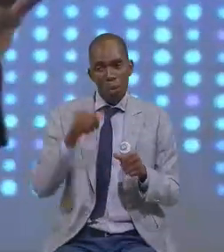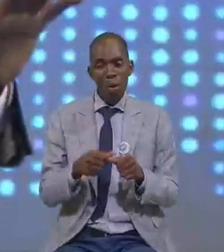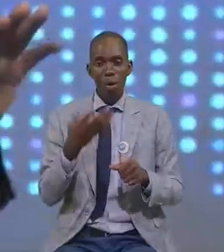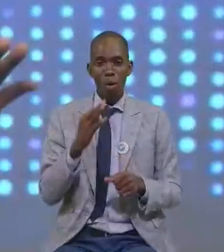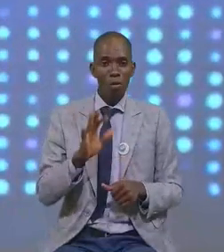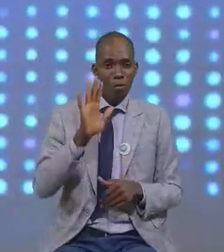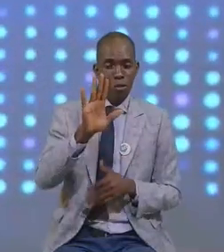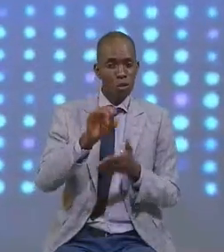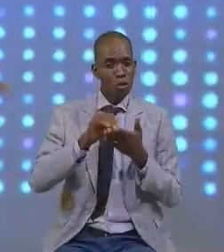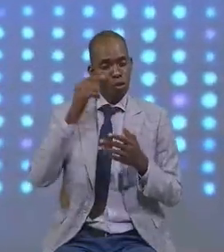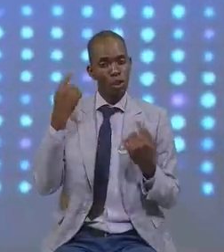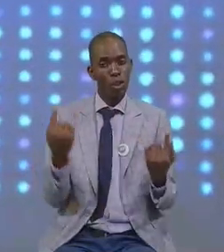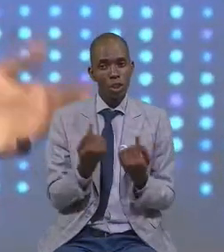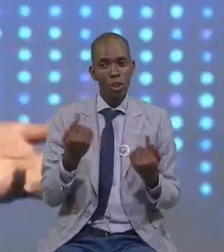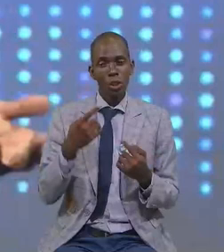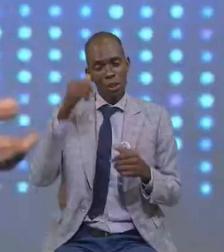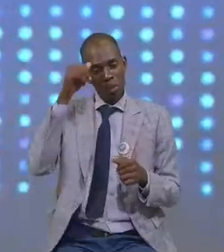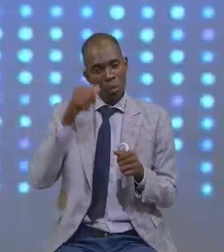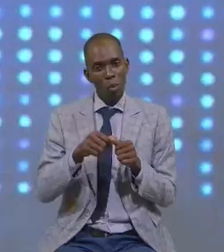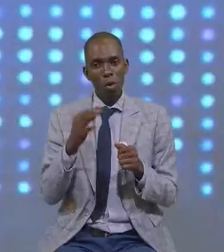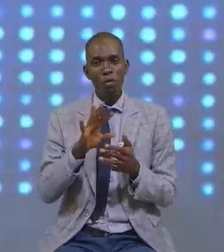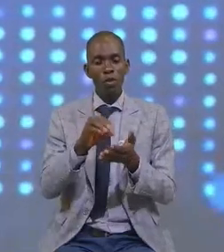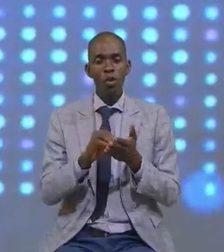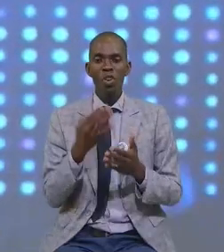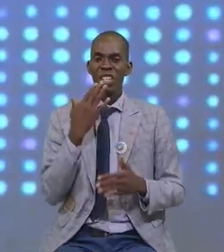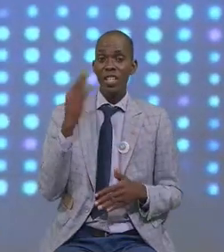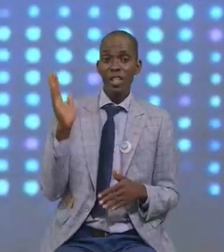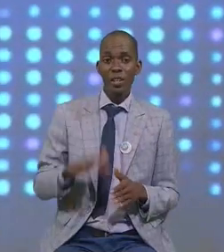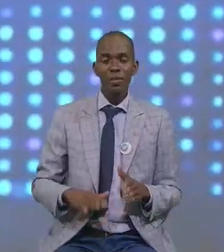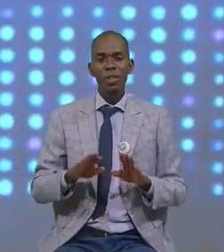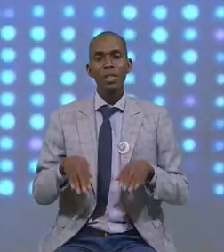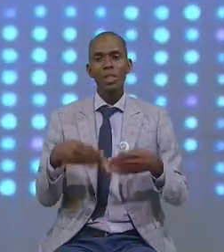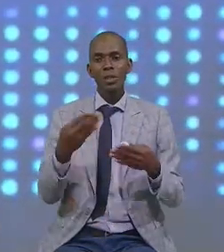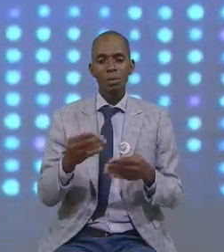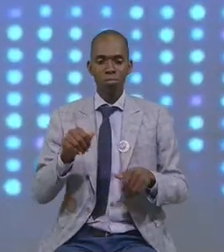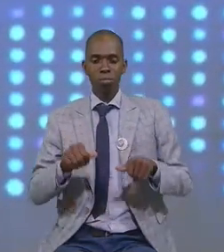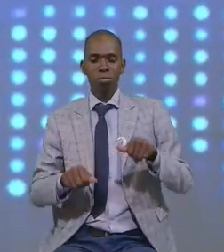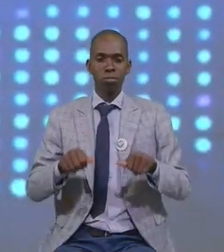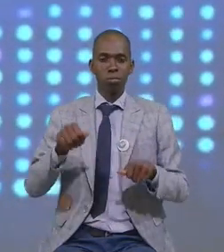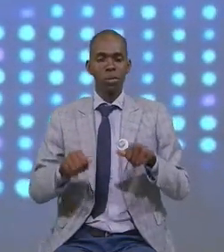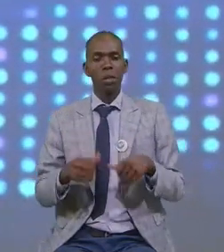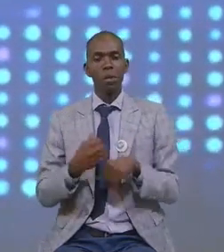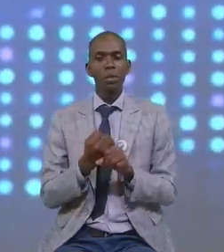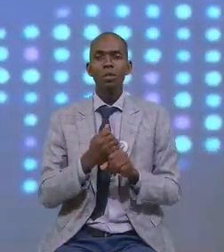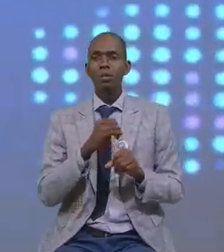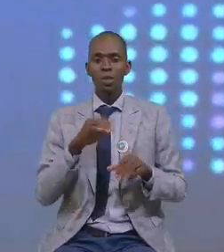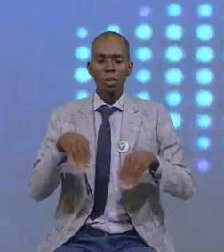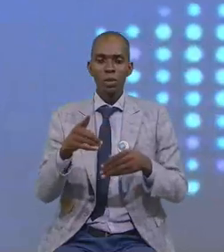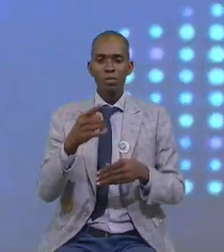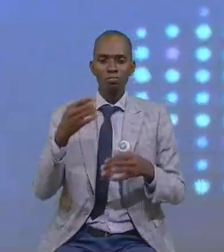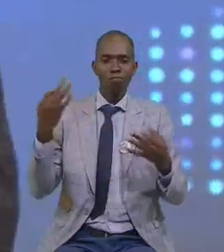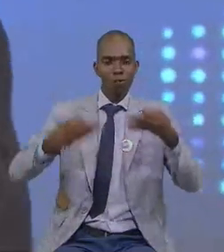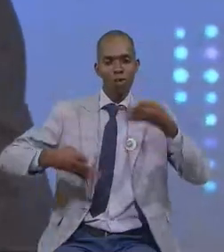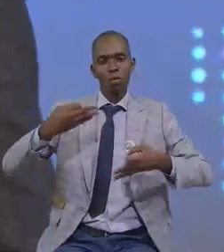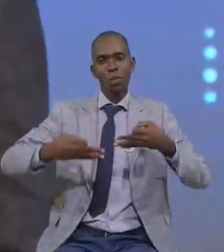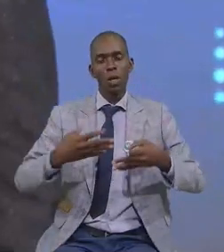le souvenir de ses péchés, le souvenir de ses méfaits lui donne la consternation, la